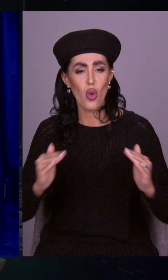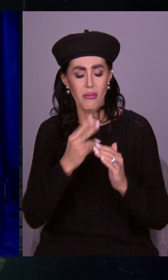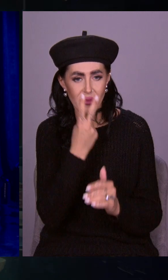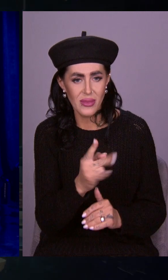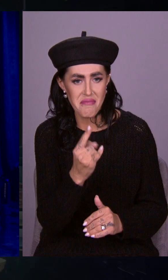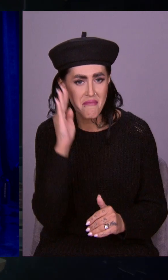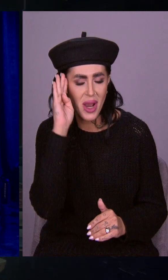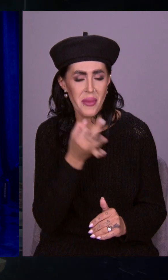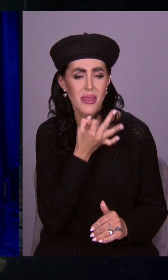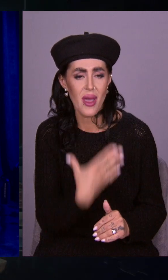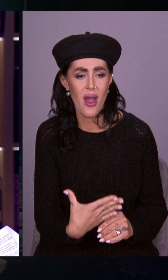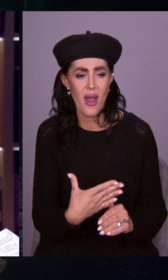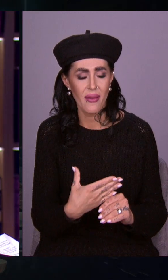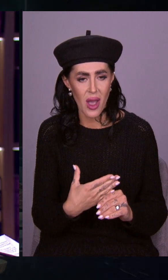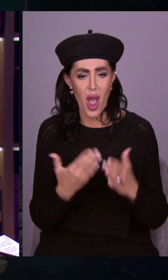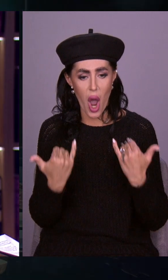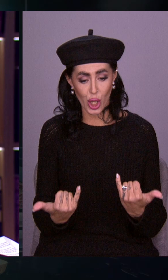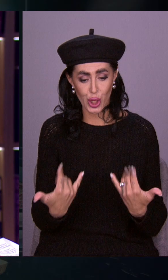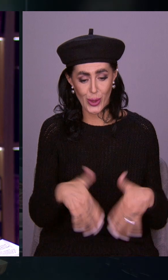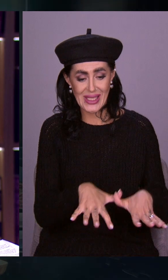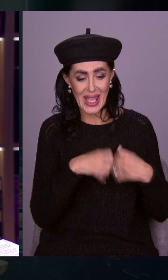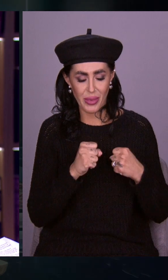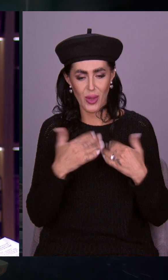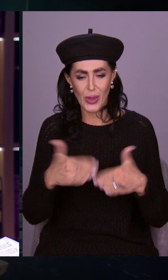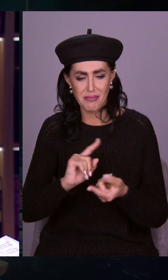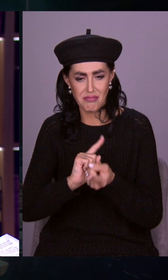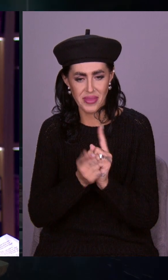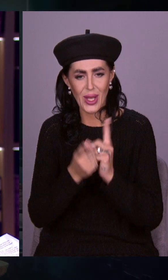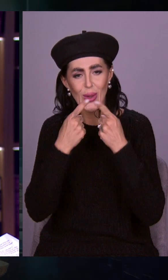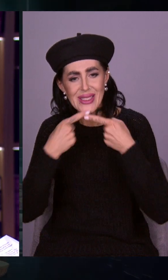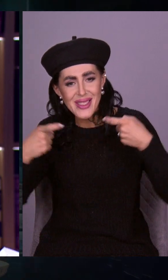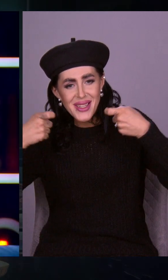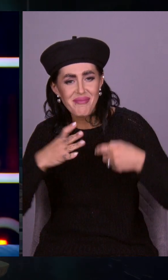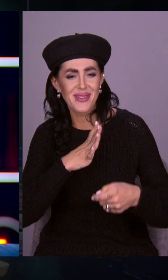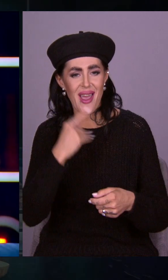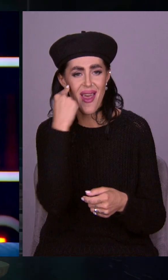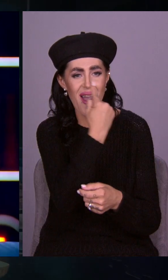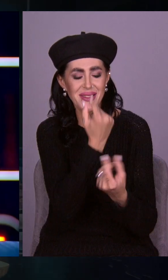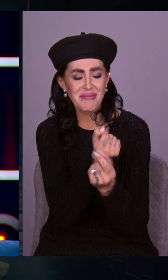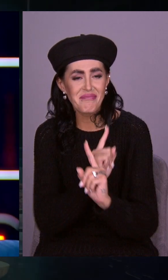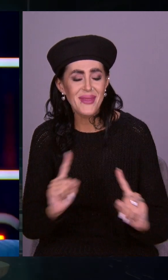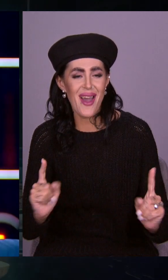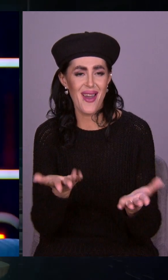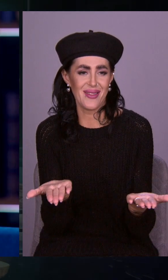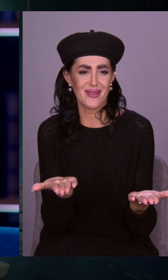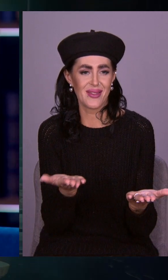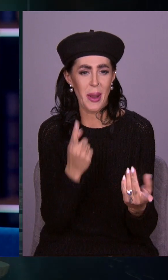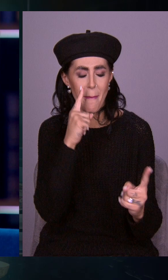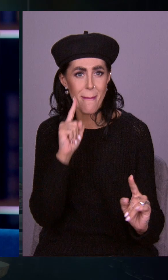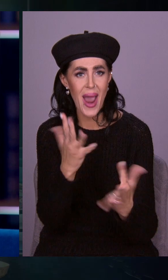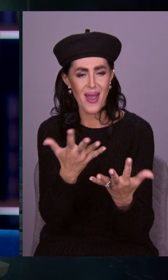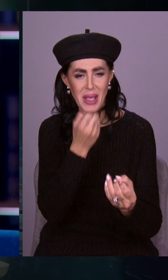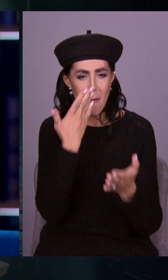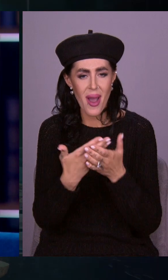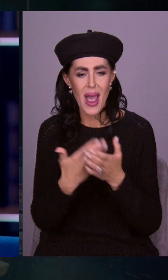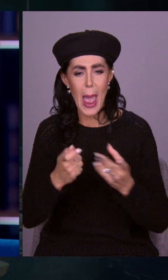це абсолютно дві різні людини. Очі? Все. Він усміхатися став. Ну, він почав проявляти емоції, він